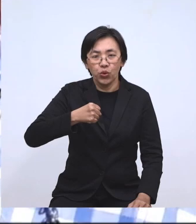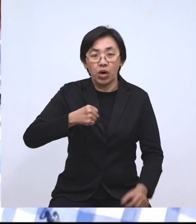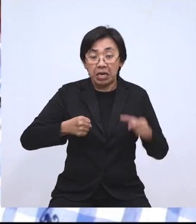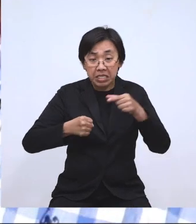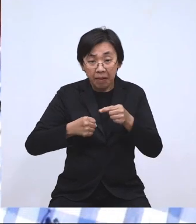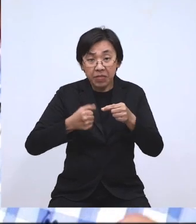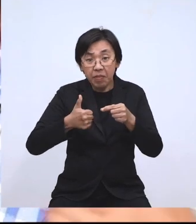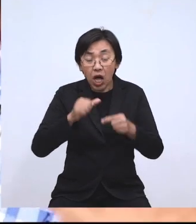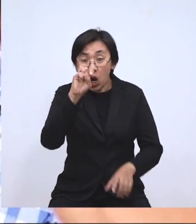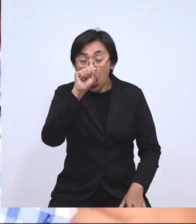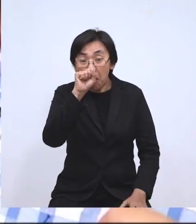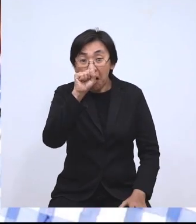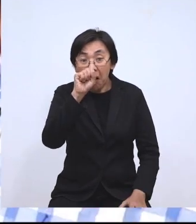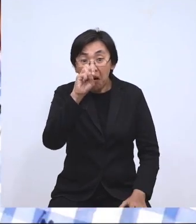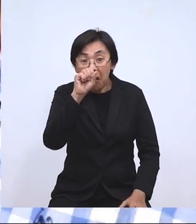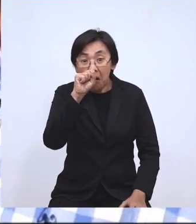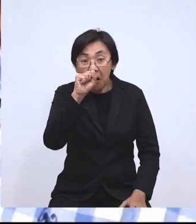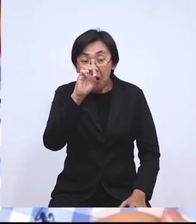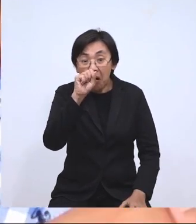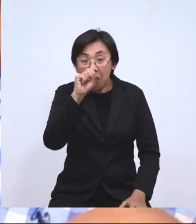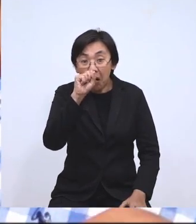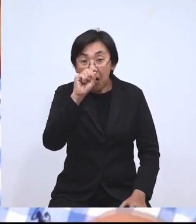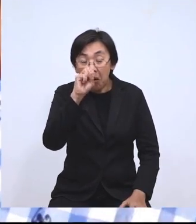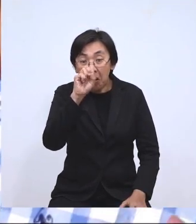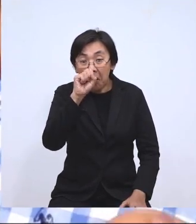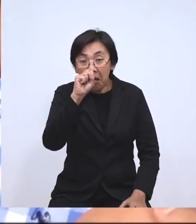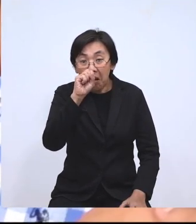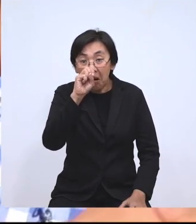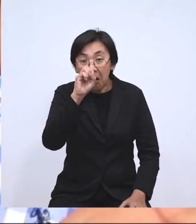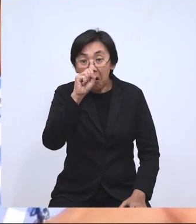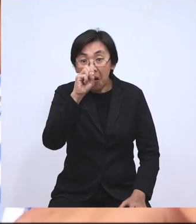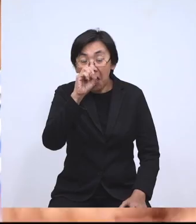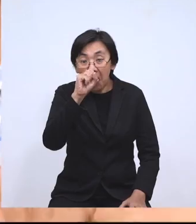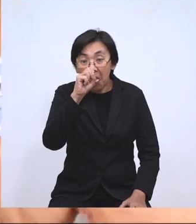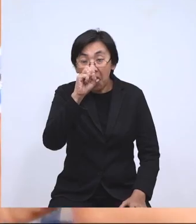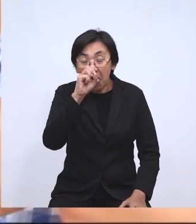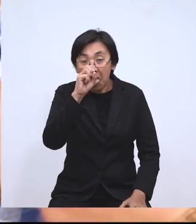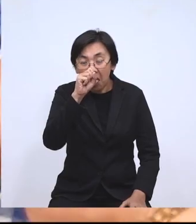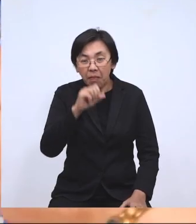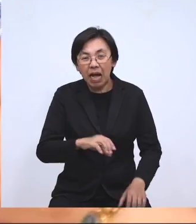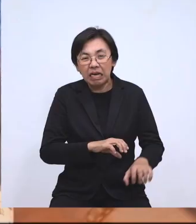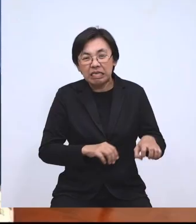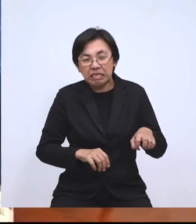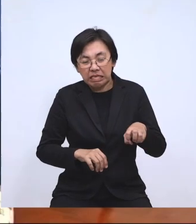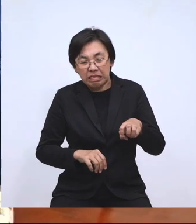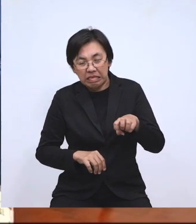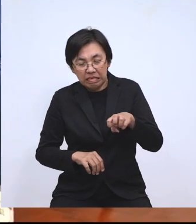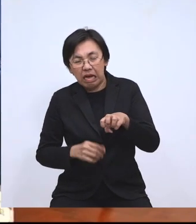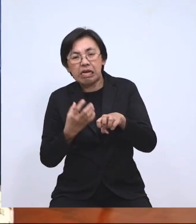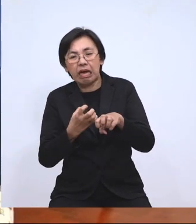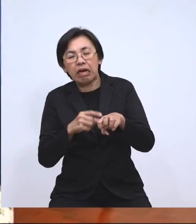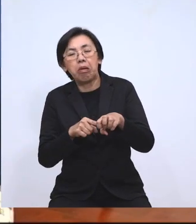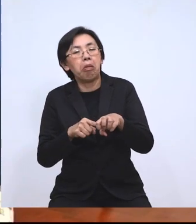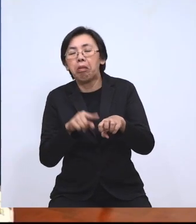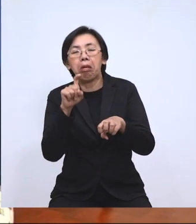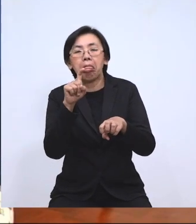มอสเอามือจับได้ไหมลองดูไหมครับลองดูไหมครับแม่ลองยกให้คุณน้ำหวานหน่อยลองดูสิได้ไหวไหม ข้างนี้จะเกร็งนะคะ เกร็งใช่ไหมคะ แบมือออกไ